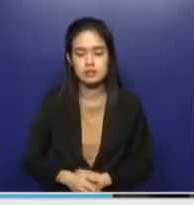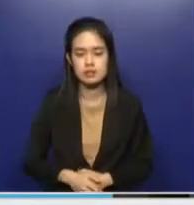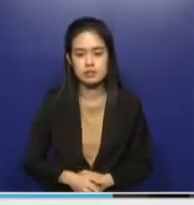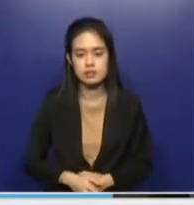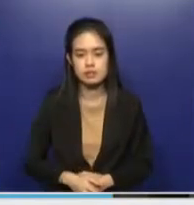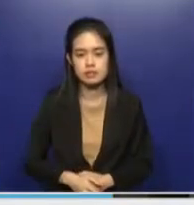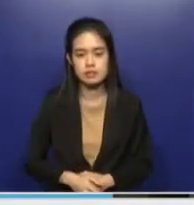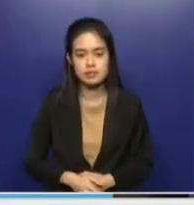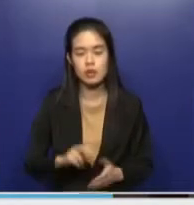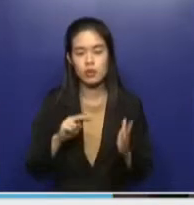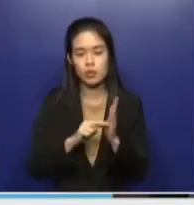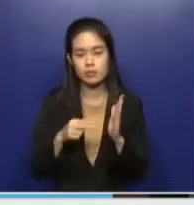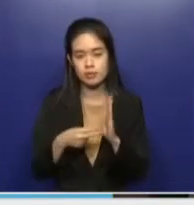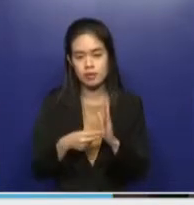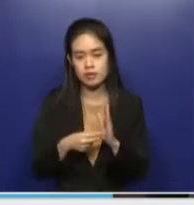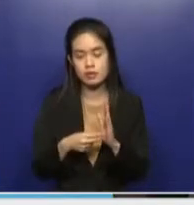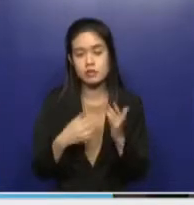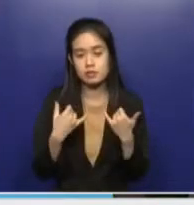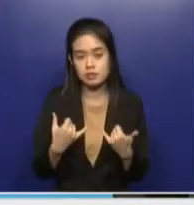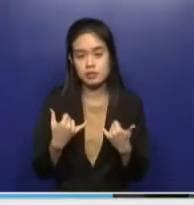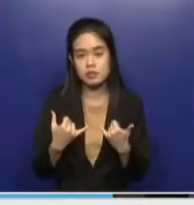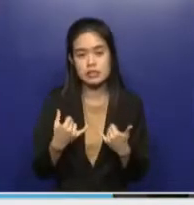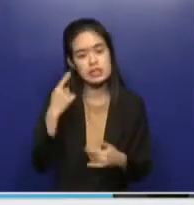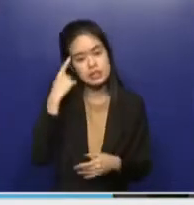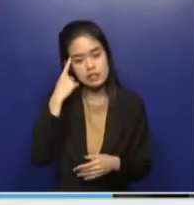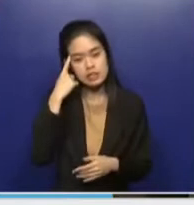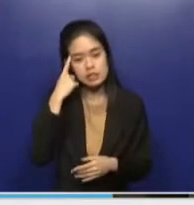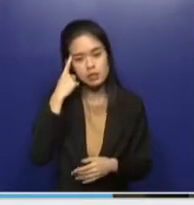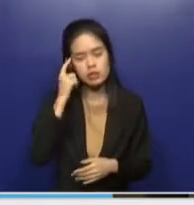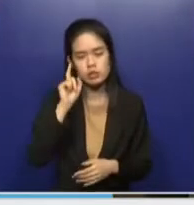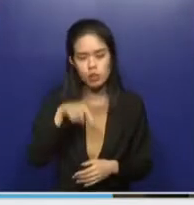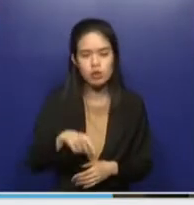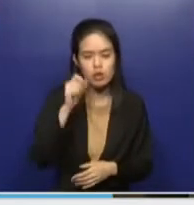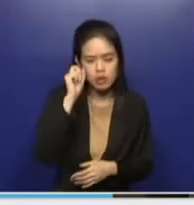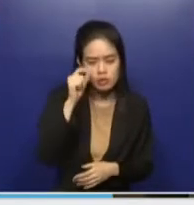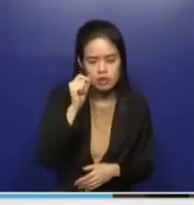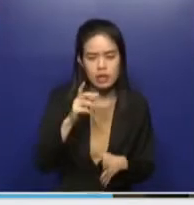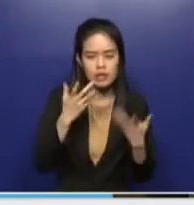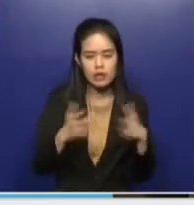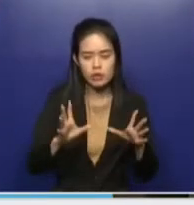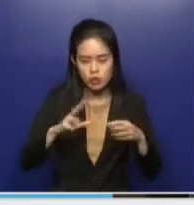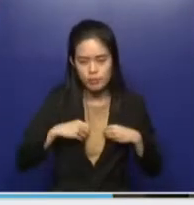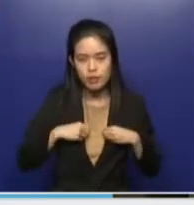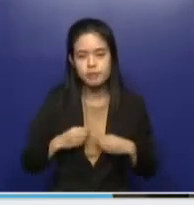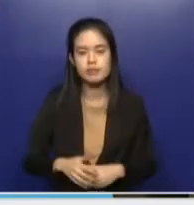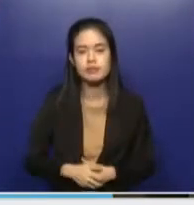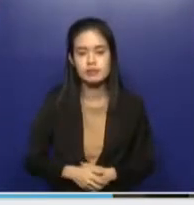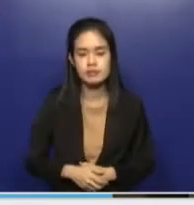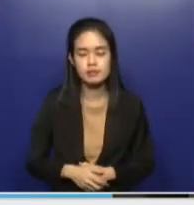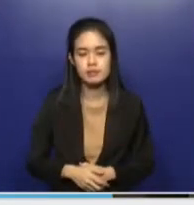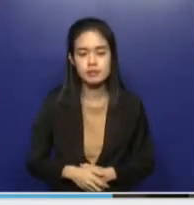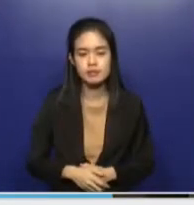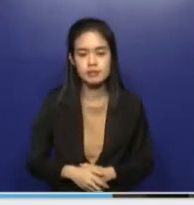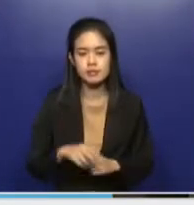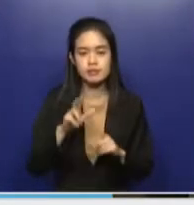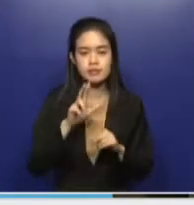นั่นก็หมายความว่าสิ่งเหล่านี้คือความท้าทายที่เราจะต้องเข้าใจและยอมรับกับมันครับท่านประธานประการ